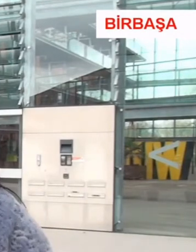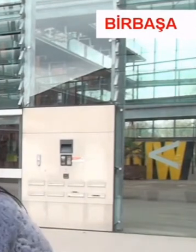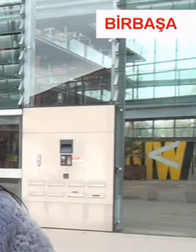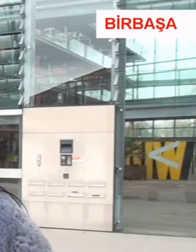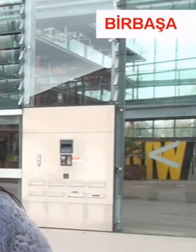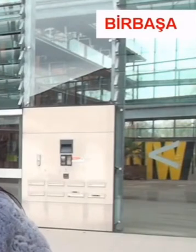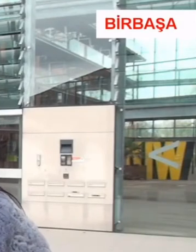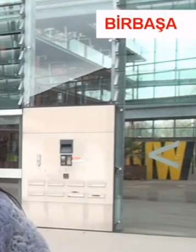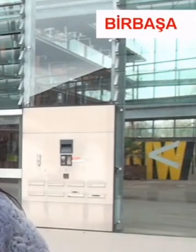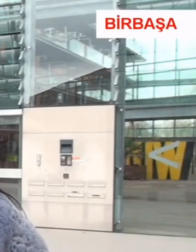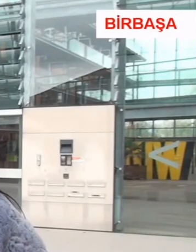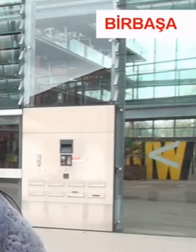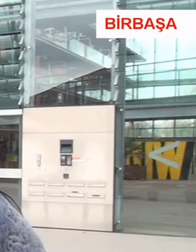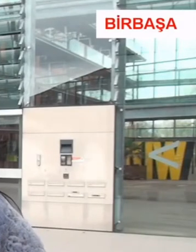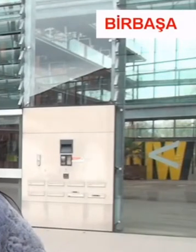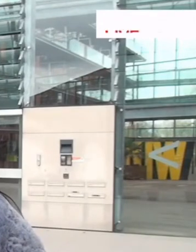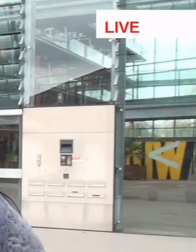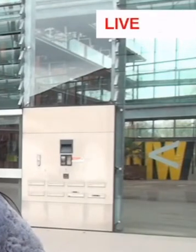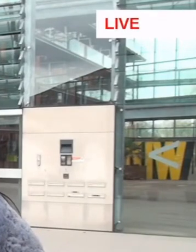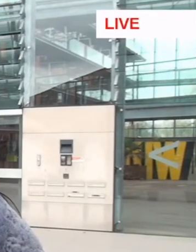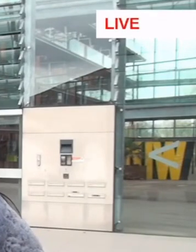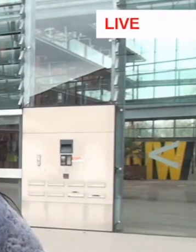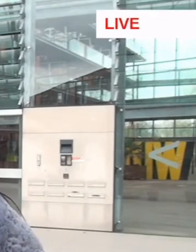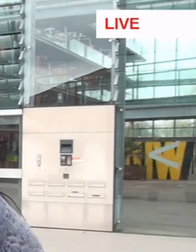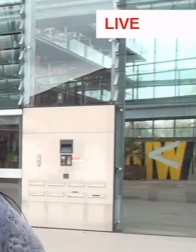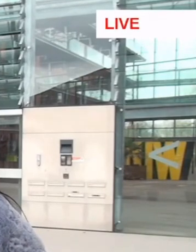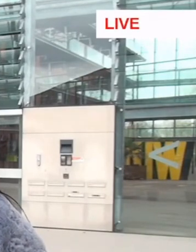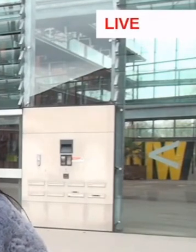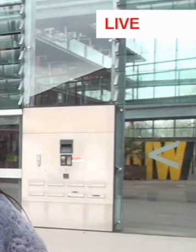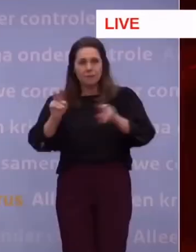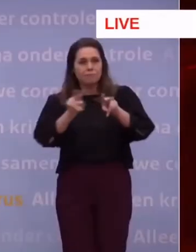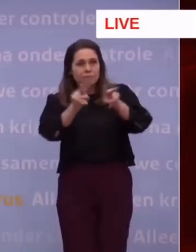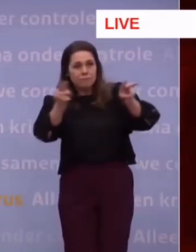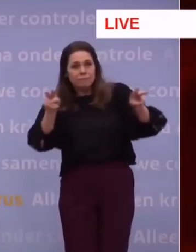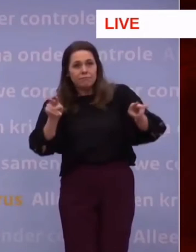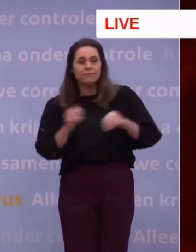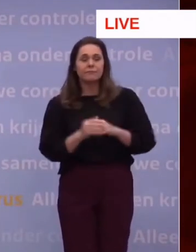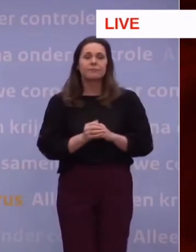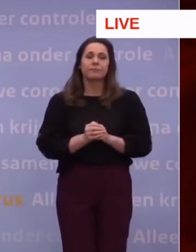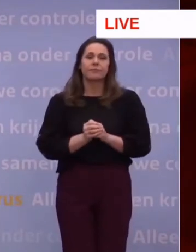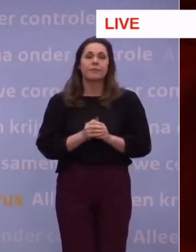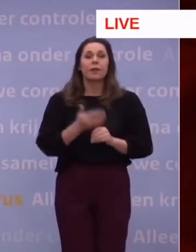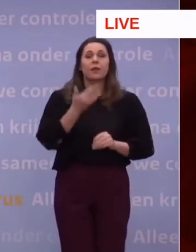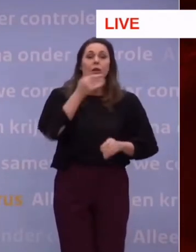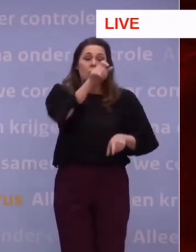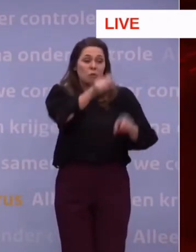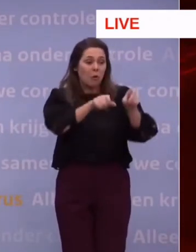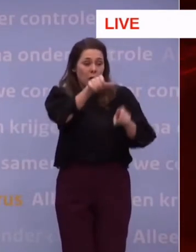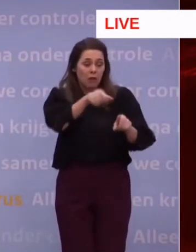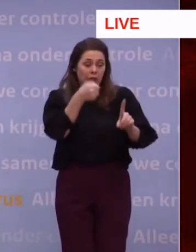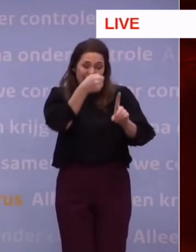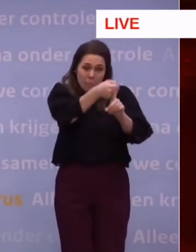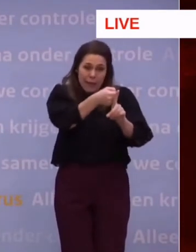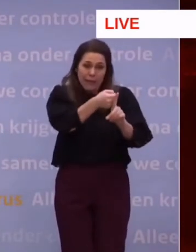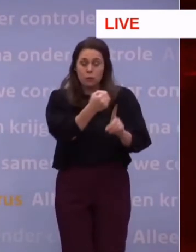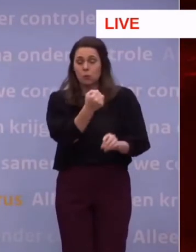yeni hakimiyyət seçilənə qədər hələ ki başnazir vəzifəsini burada icra edən Mark Rutte keçirdiyi sonuncu mətbuat konferansında